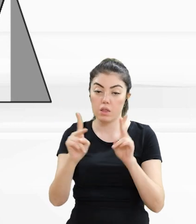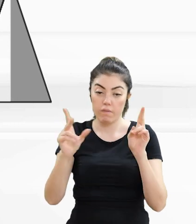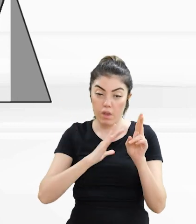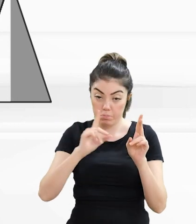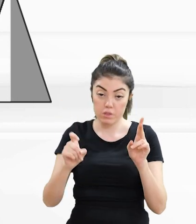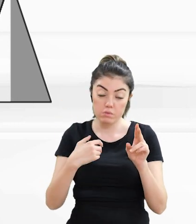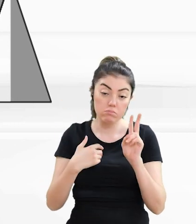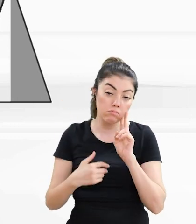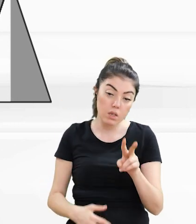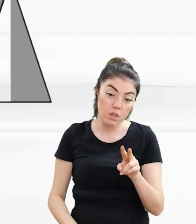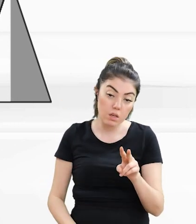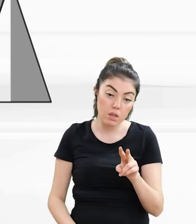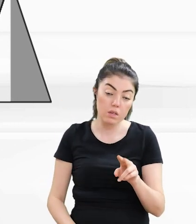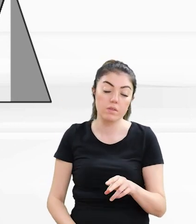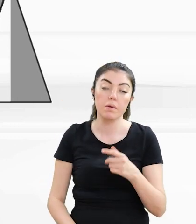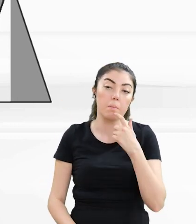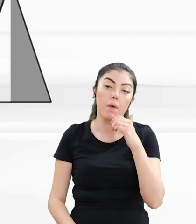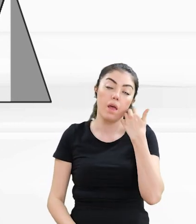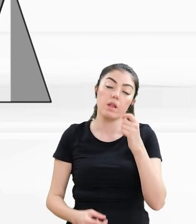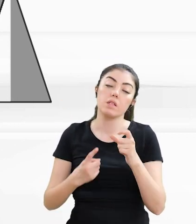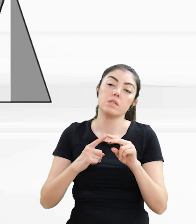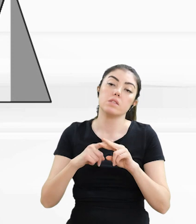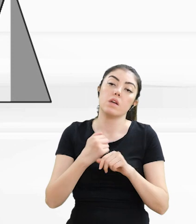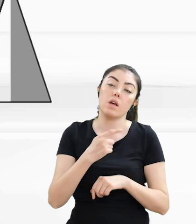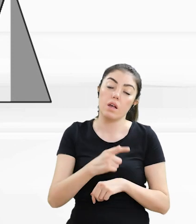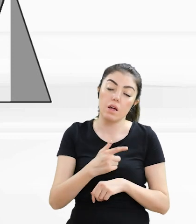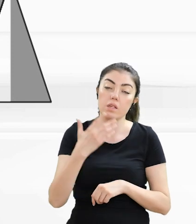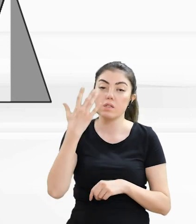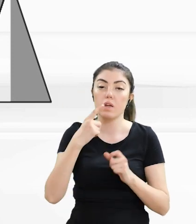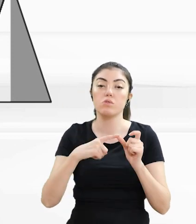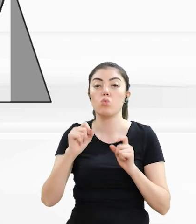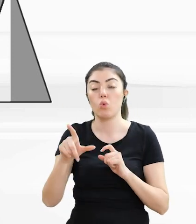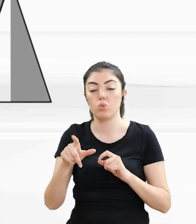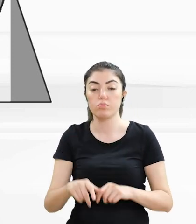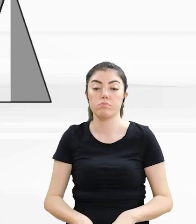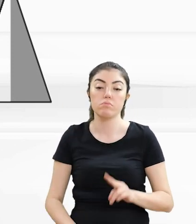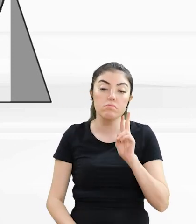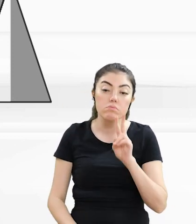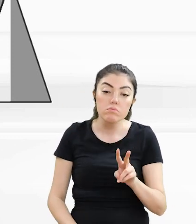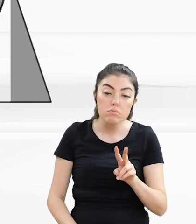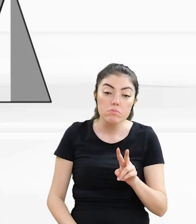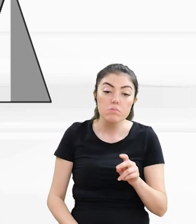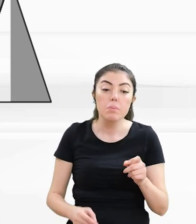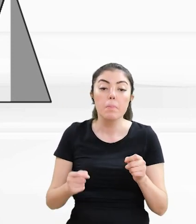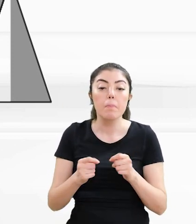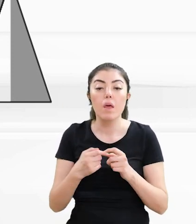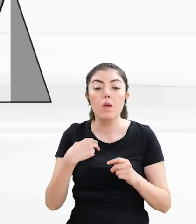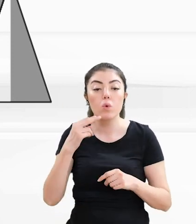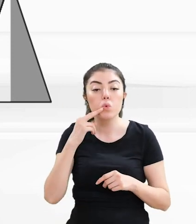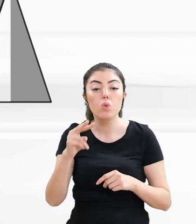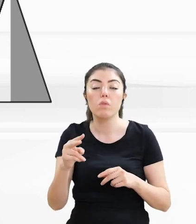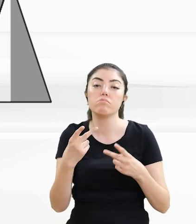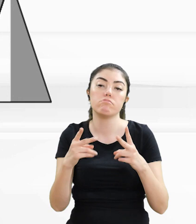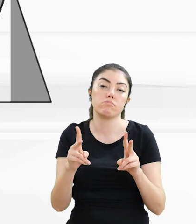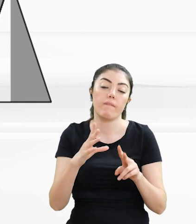bir dizilim var mı bakın beyaz sağa siyah sol beyaz sabah siyah soğuk bakın Bey Ne yapabilirim bu